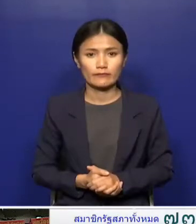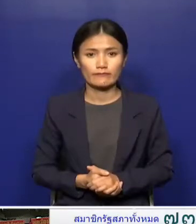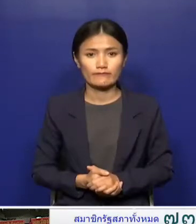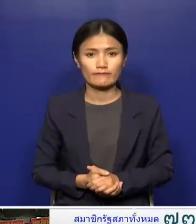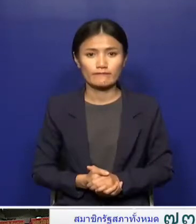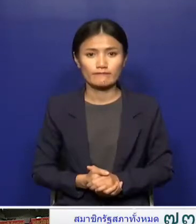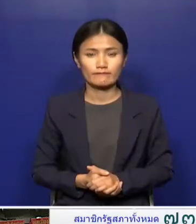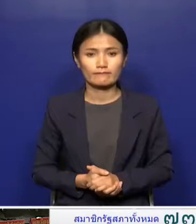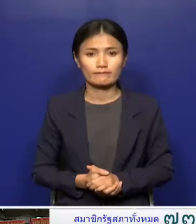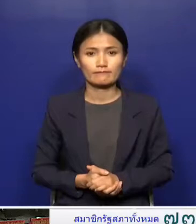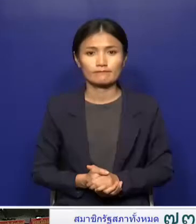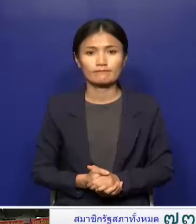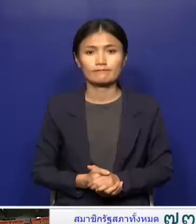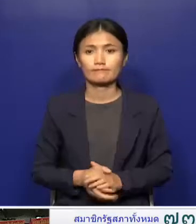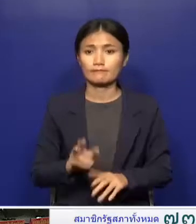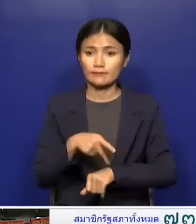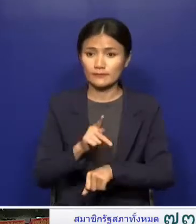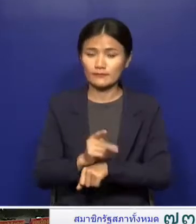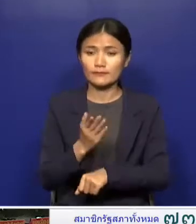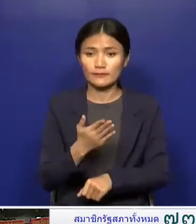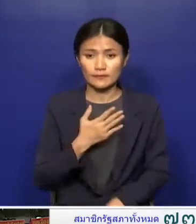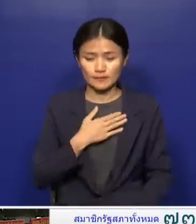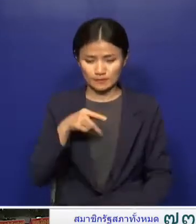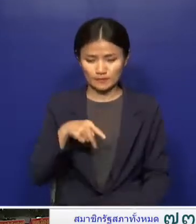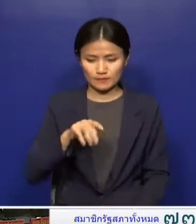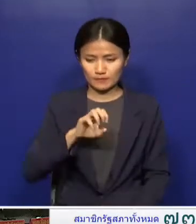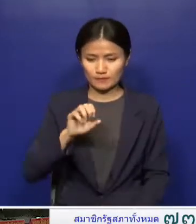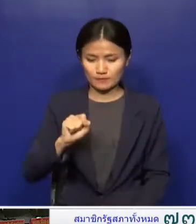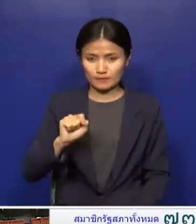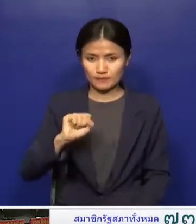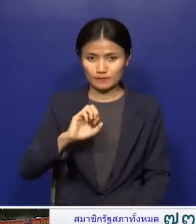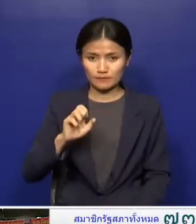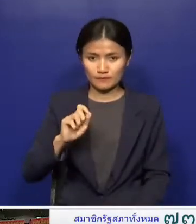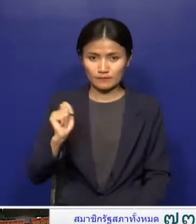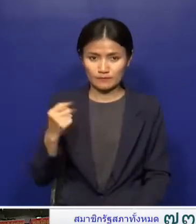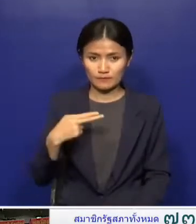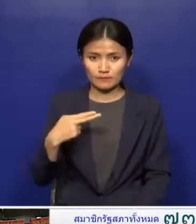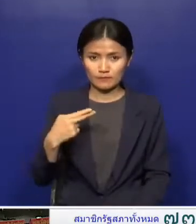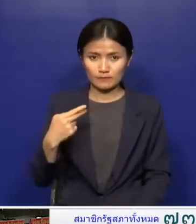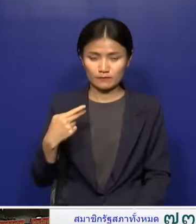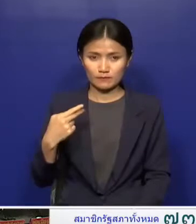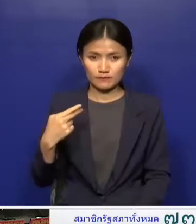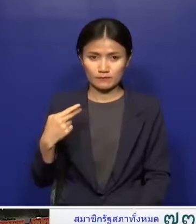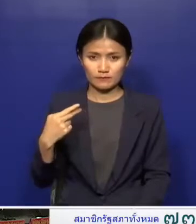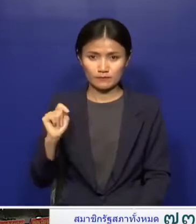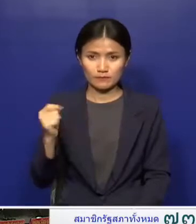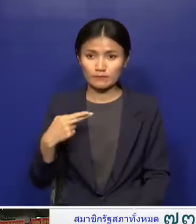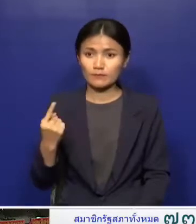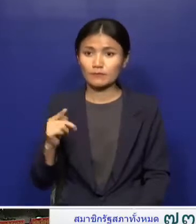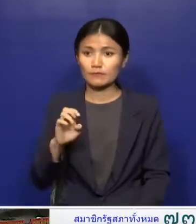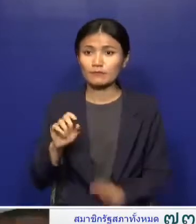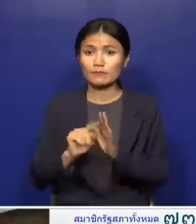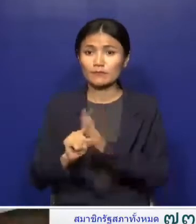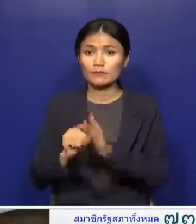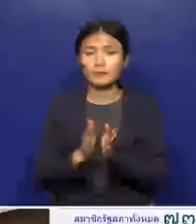กับเรีนท่านประทานที่ขอรบกผมนายพิศิทธธเรยอาธรมสมาชิคระทศภาพักประจธิปัตร